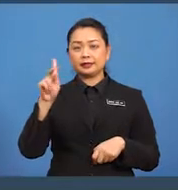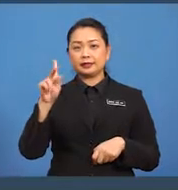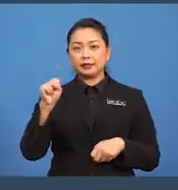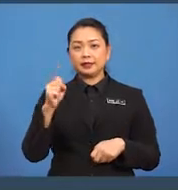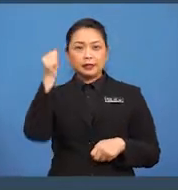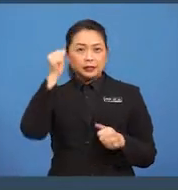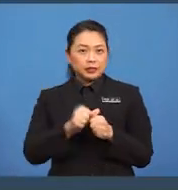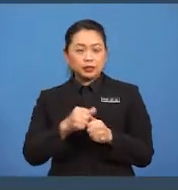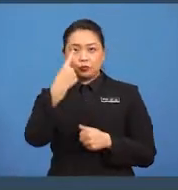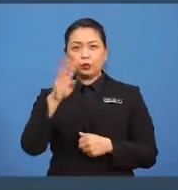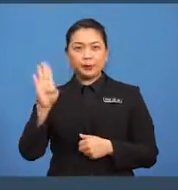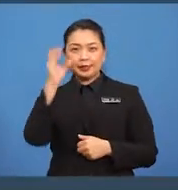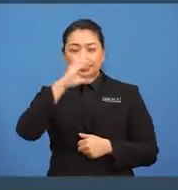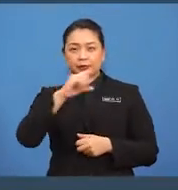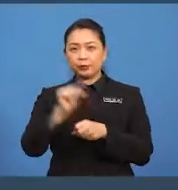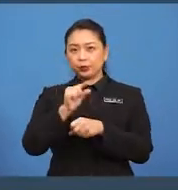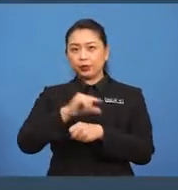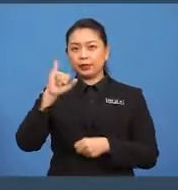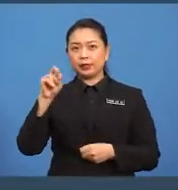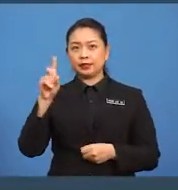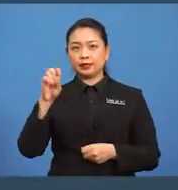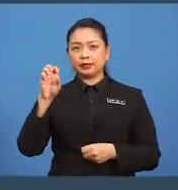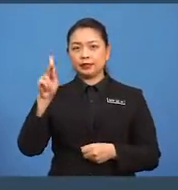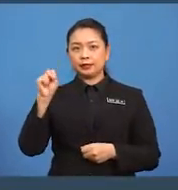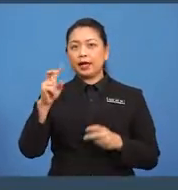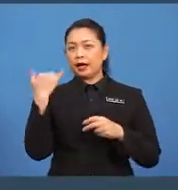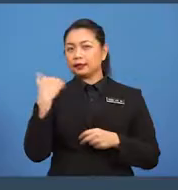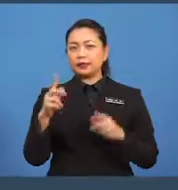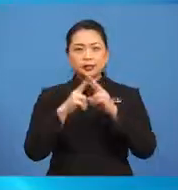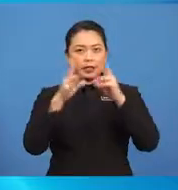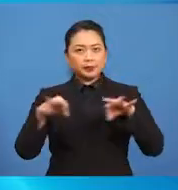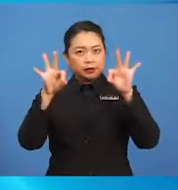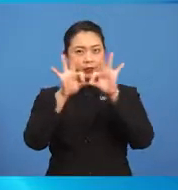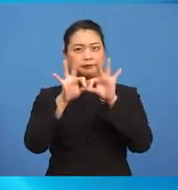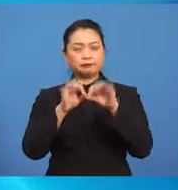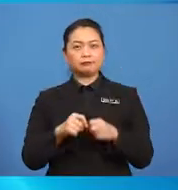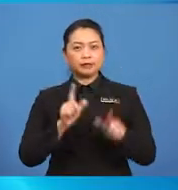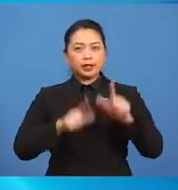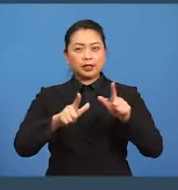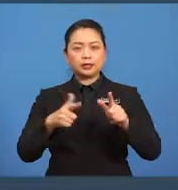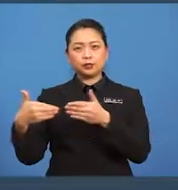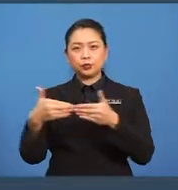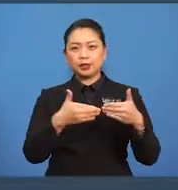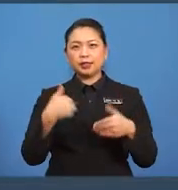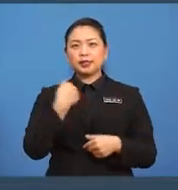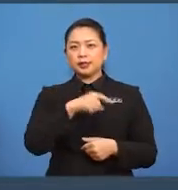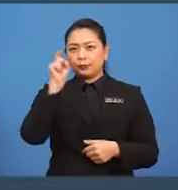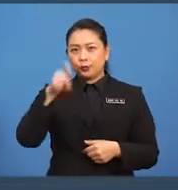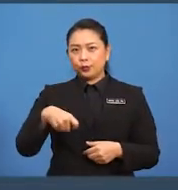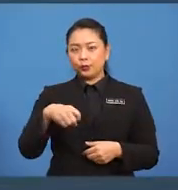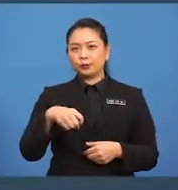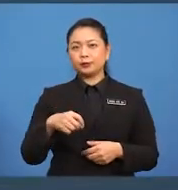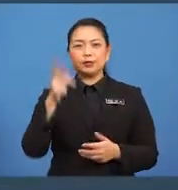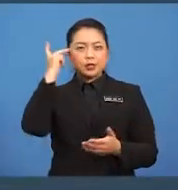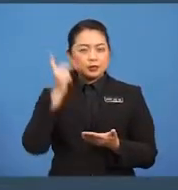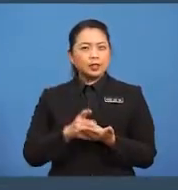teknik binary search, penggunaan indeks adalah sangat penting. Langkah seterusnya, kita perlu mengenal